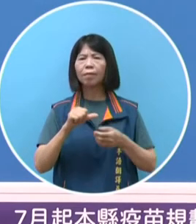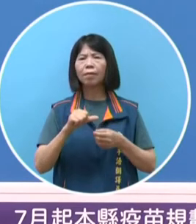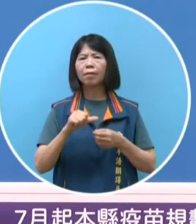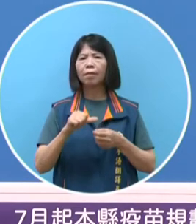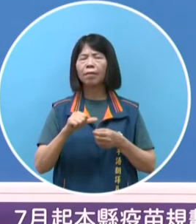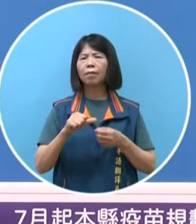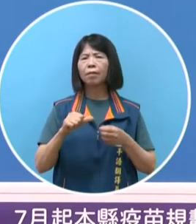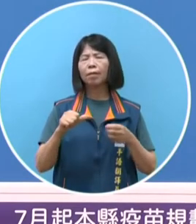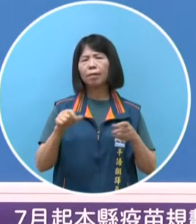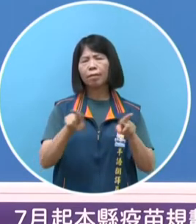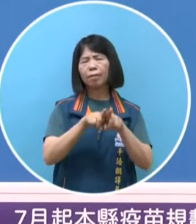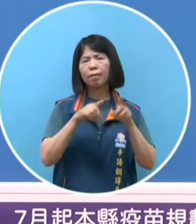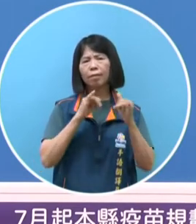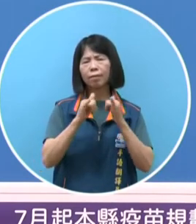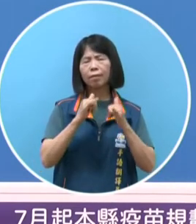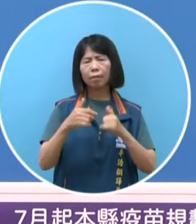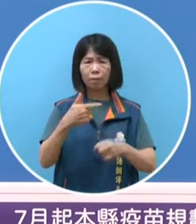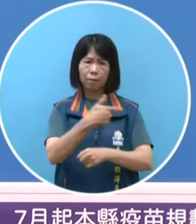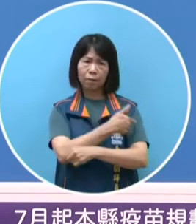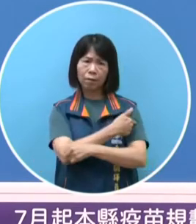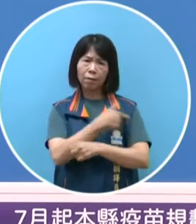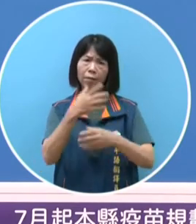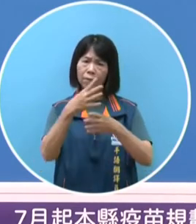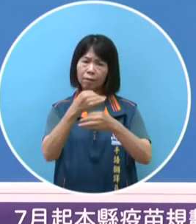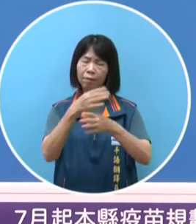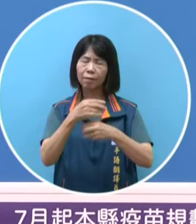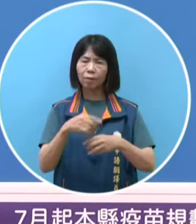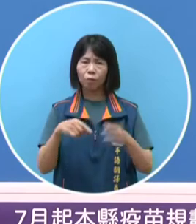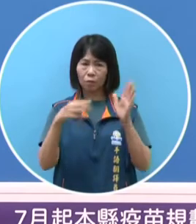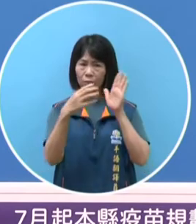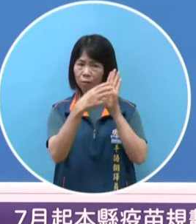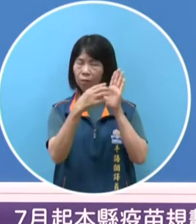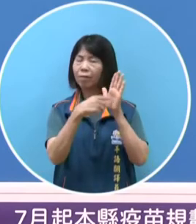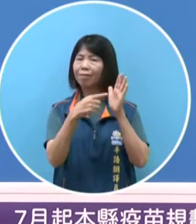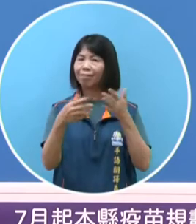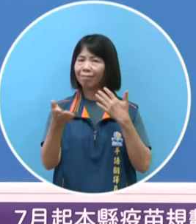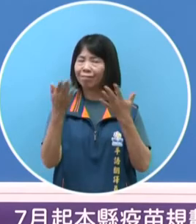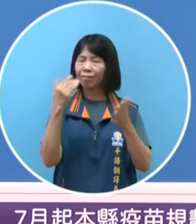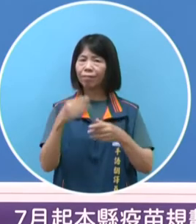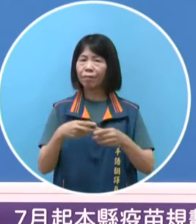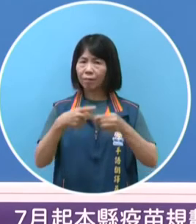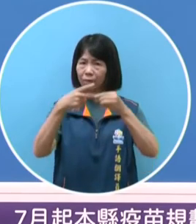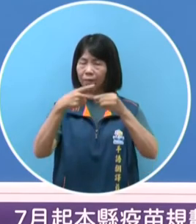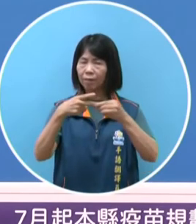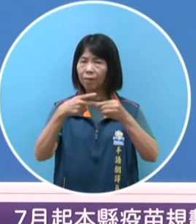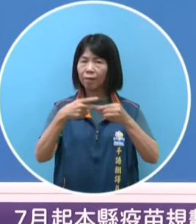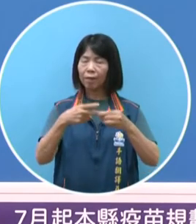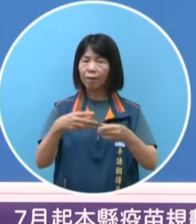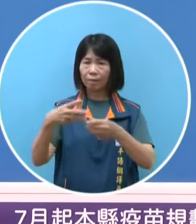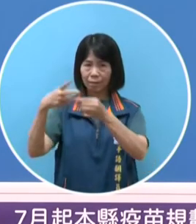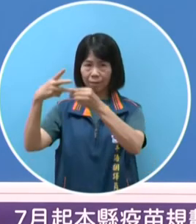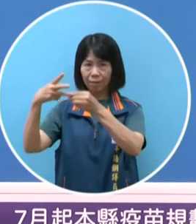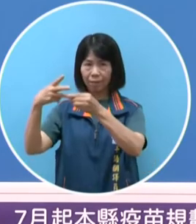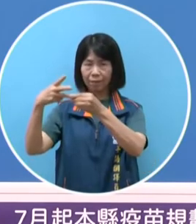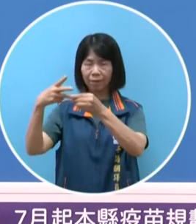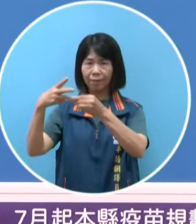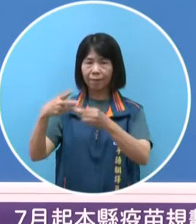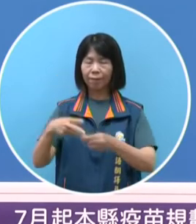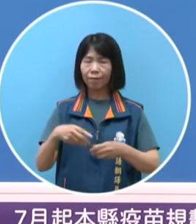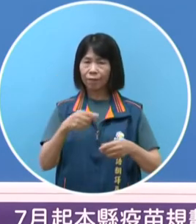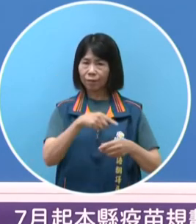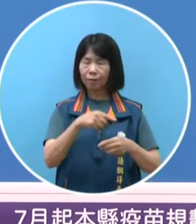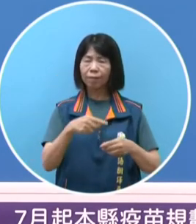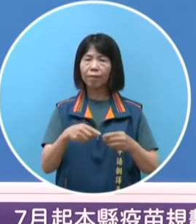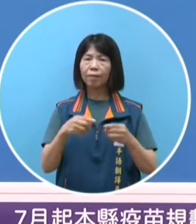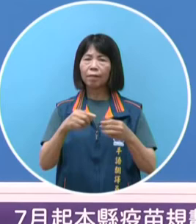哈，什么时候开打？我们在这里有写的非常的清楚，在第二批或者是第三批的部分，我